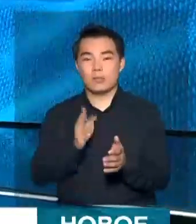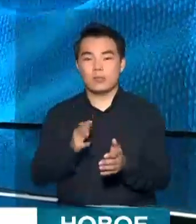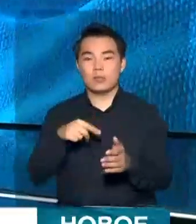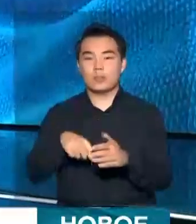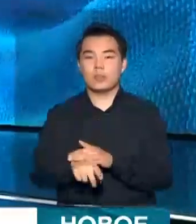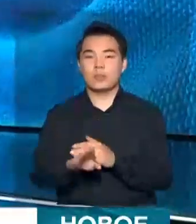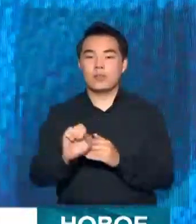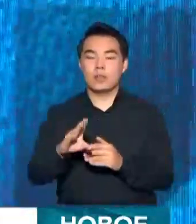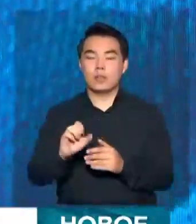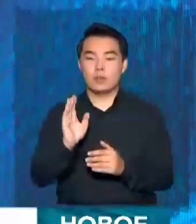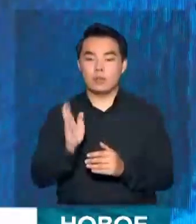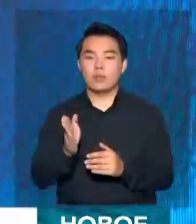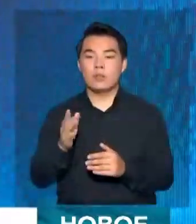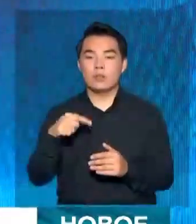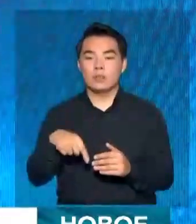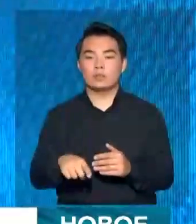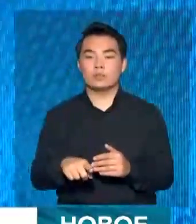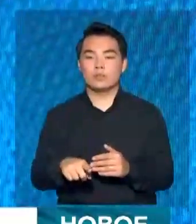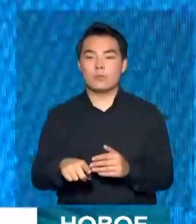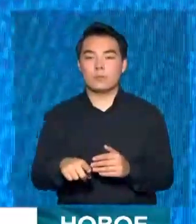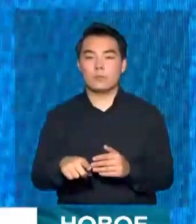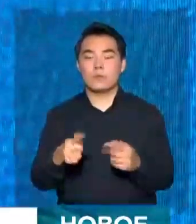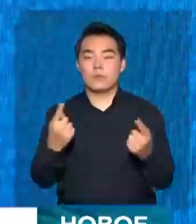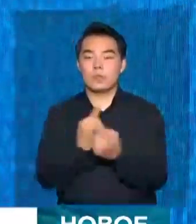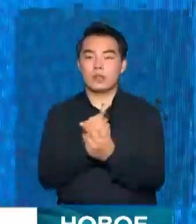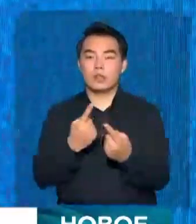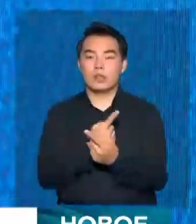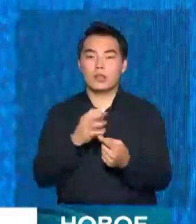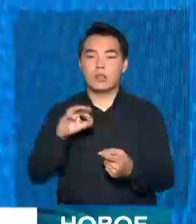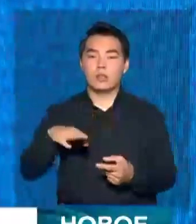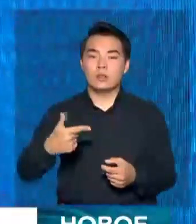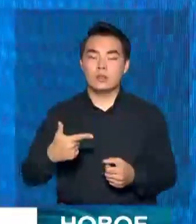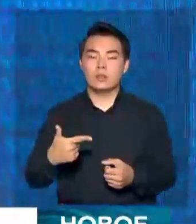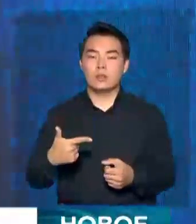ветка, она в любом случае проходит через государство ОТГ. Поэтому